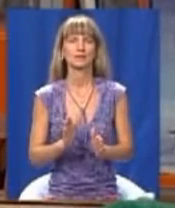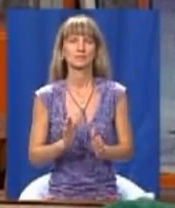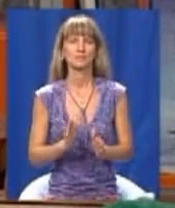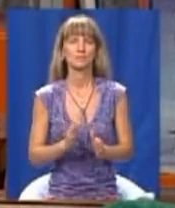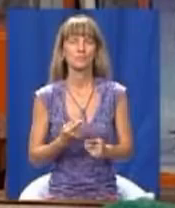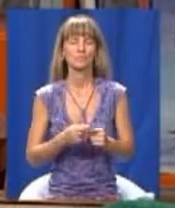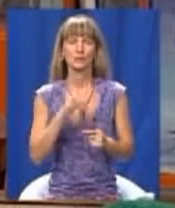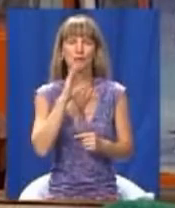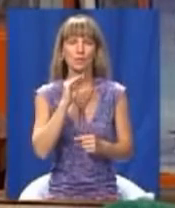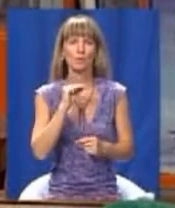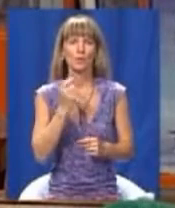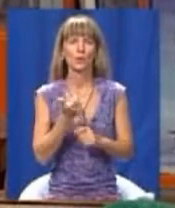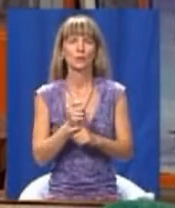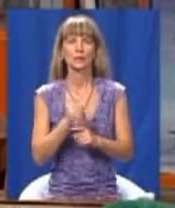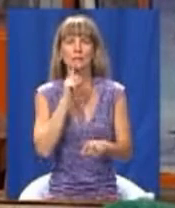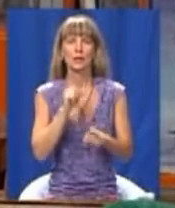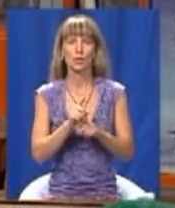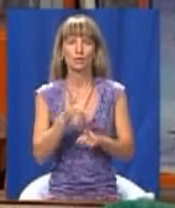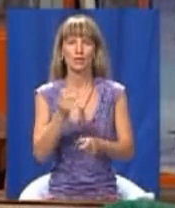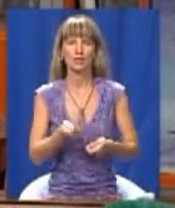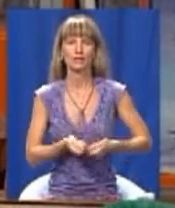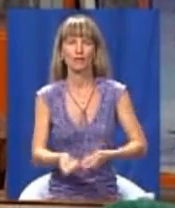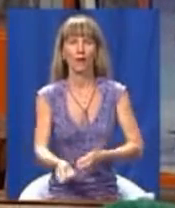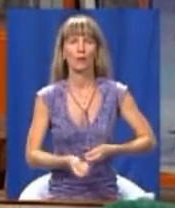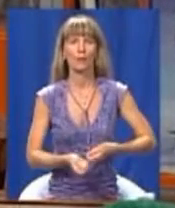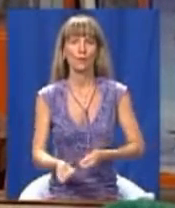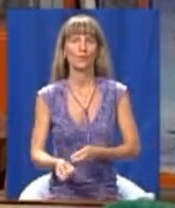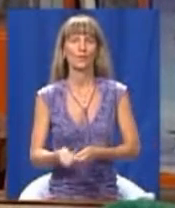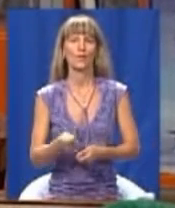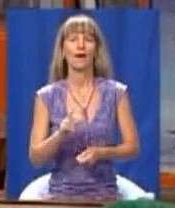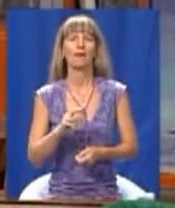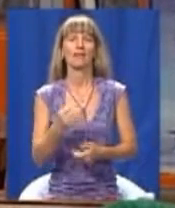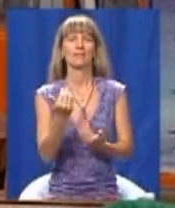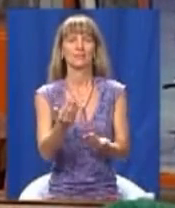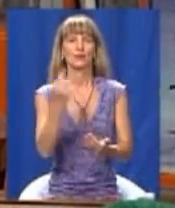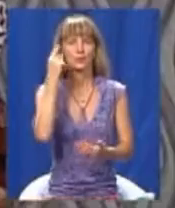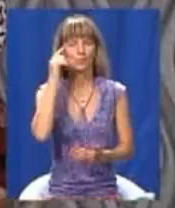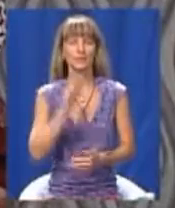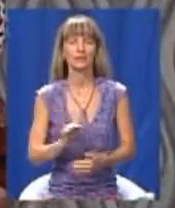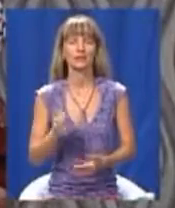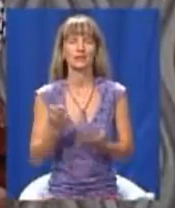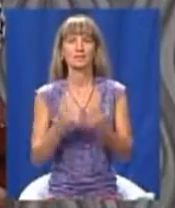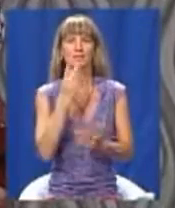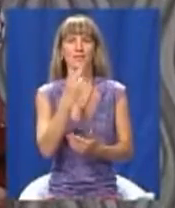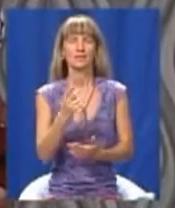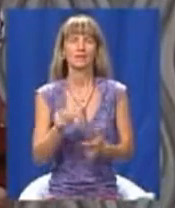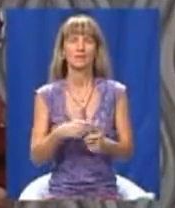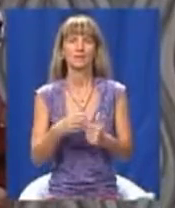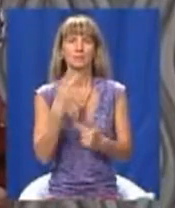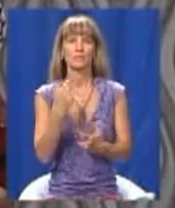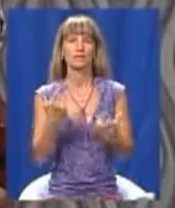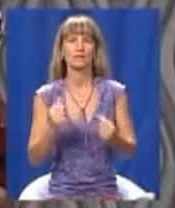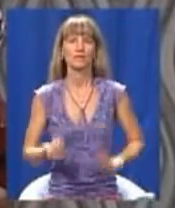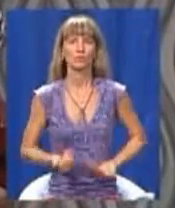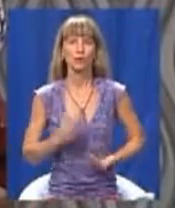Ця собака дуже схожа на швабру. А як на вас, дітки? Ну, дійсно, якщо переглянути або там побачити десь